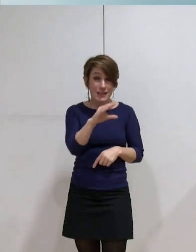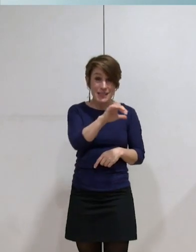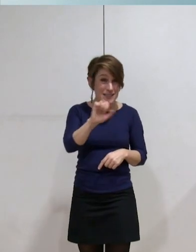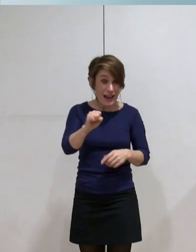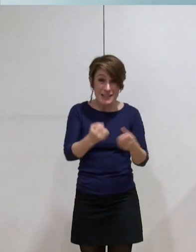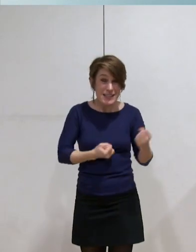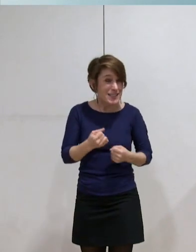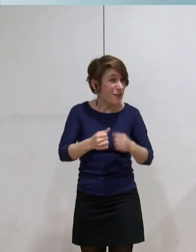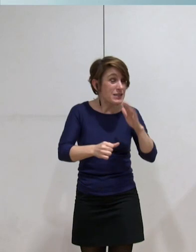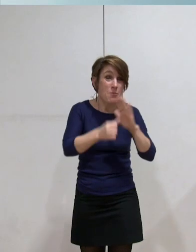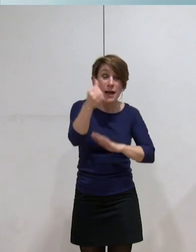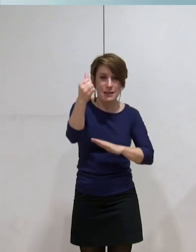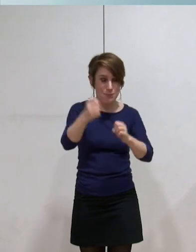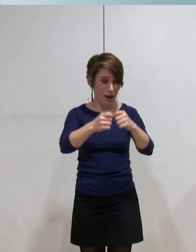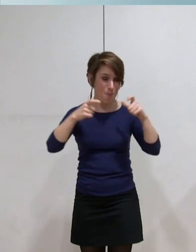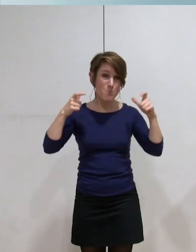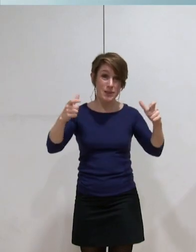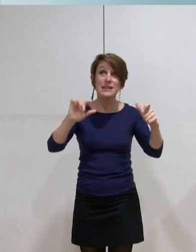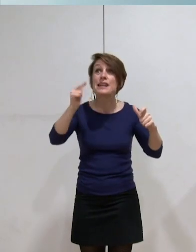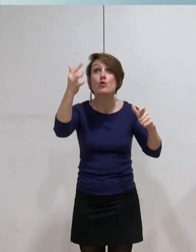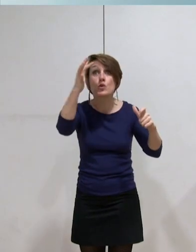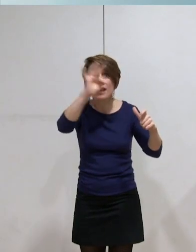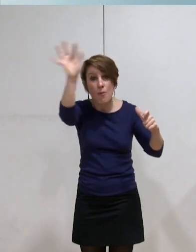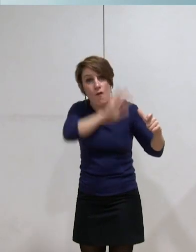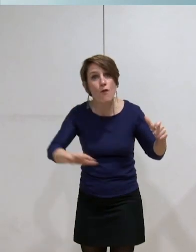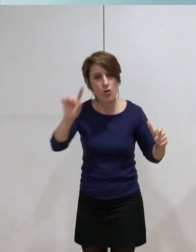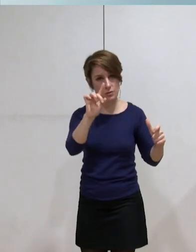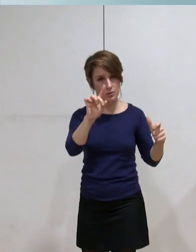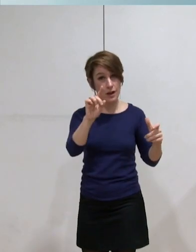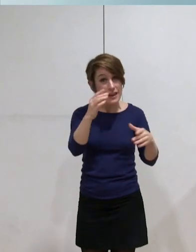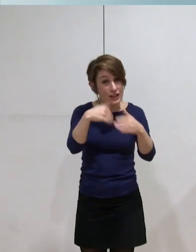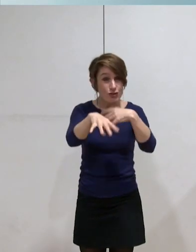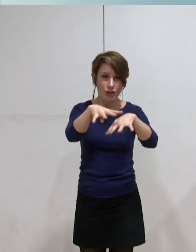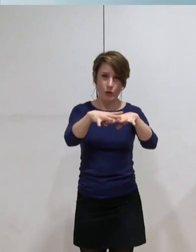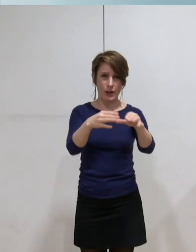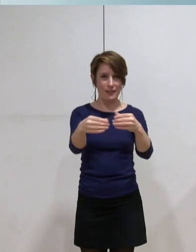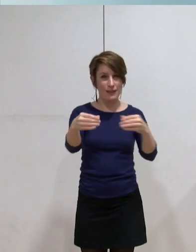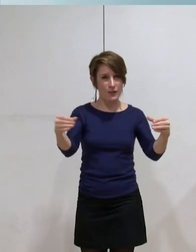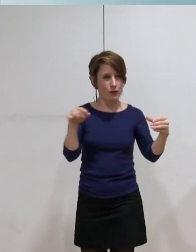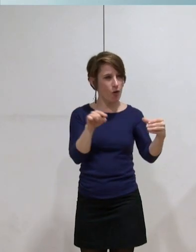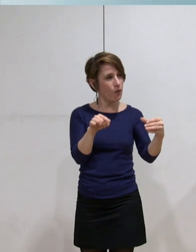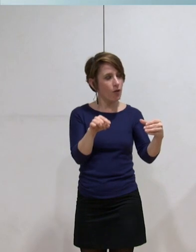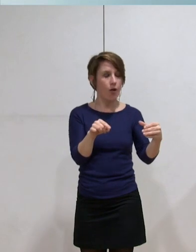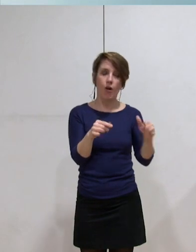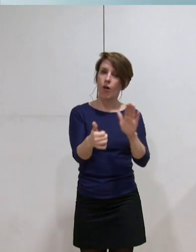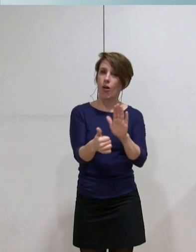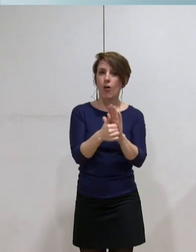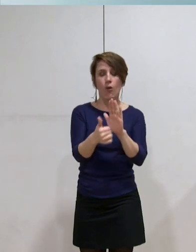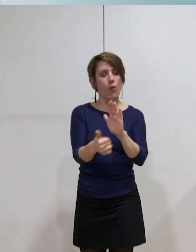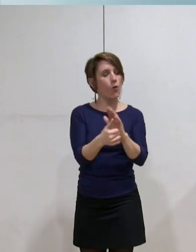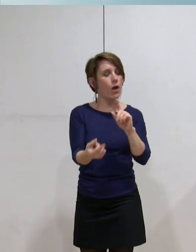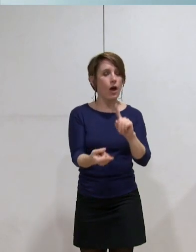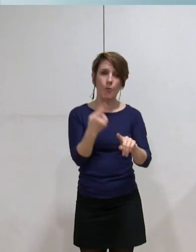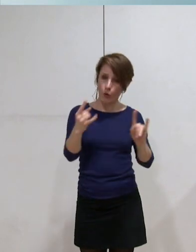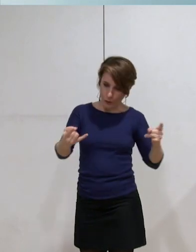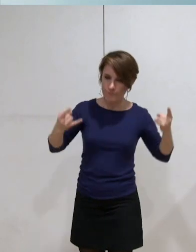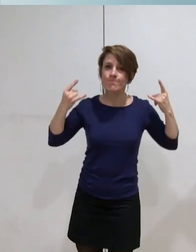c'est deè de France qui par rapport à ce quartier symboliquement était extrêmement important par sa présence je